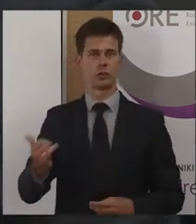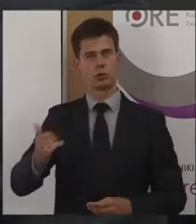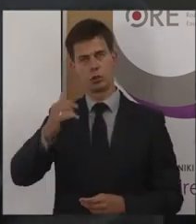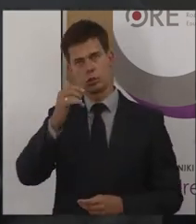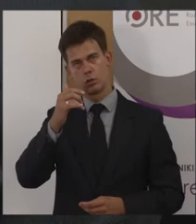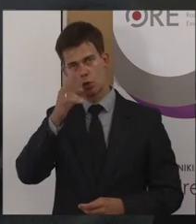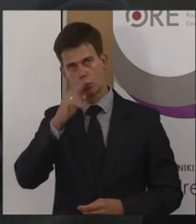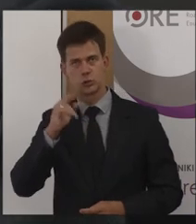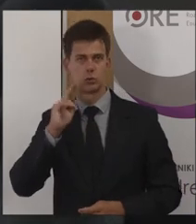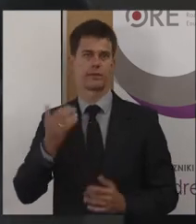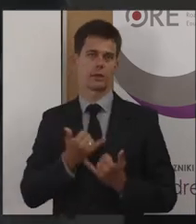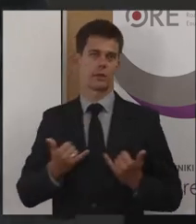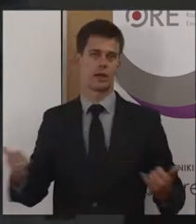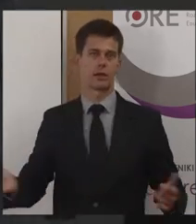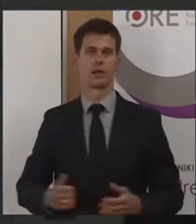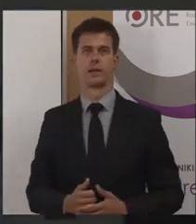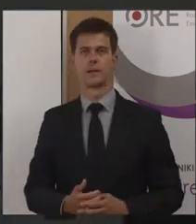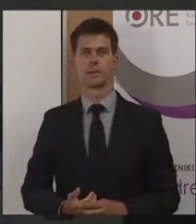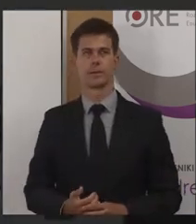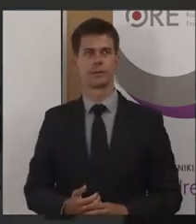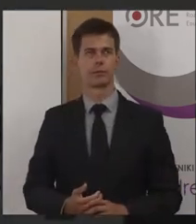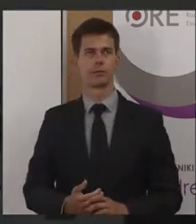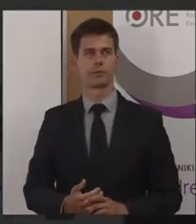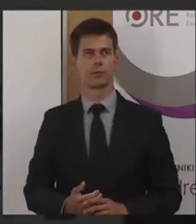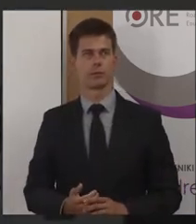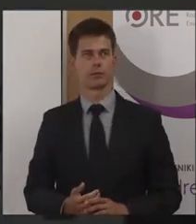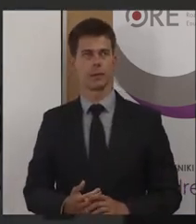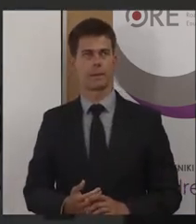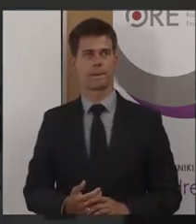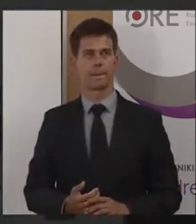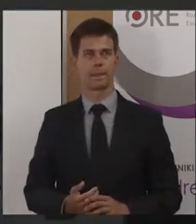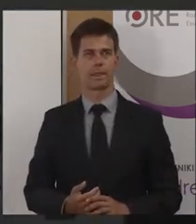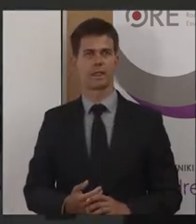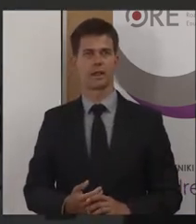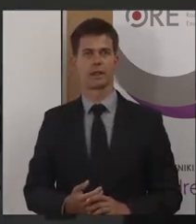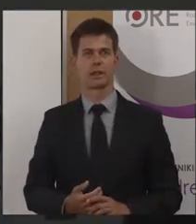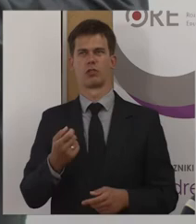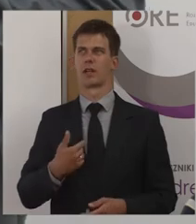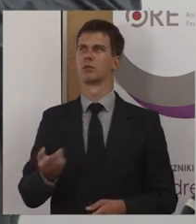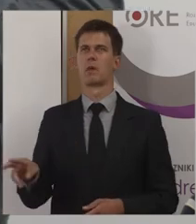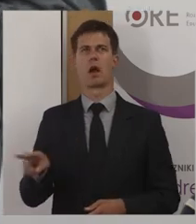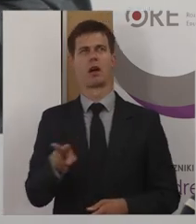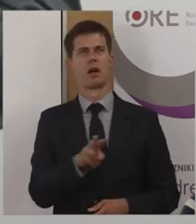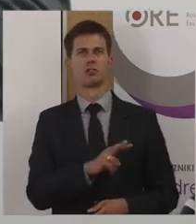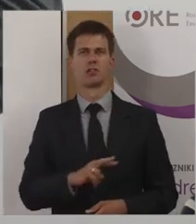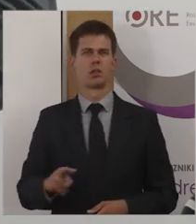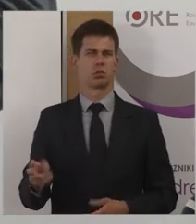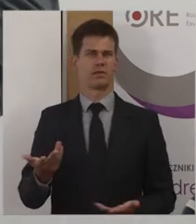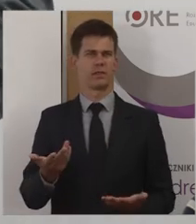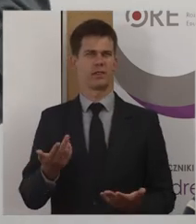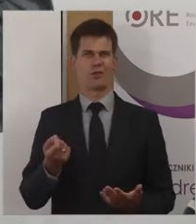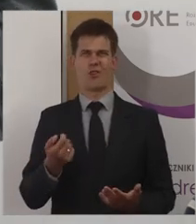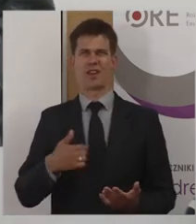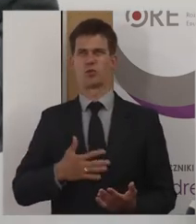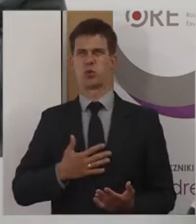dzieci analfabetów, które znają matematykę, a nie umieją wzoru napisać. Mam pewną niespójność, może